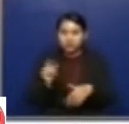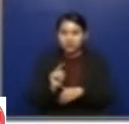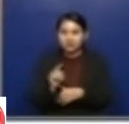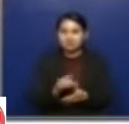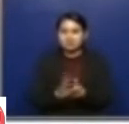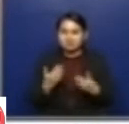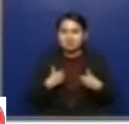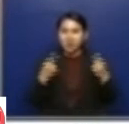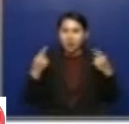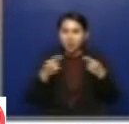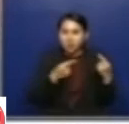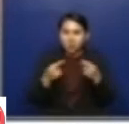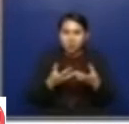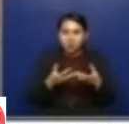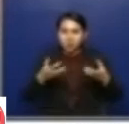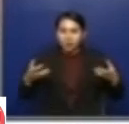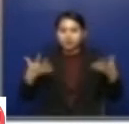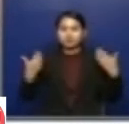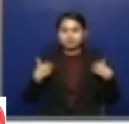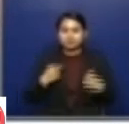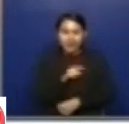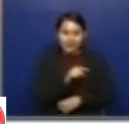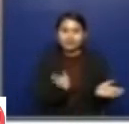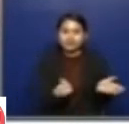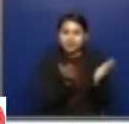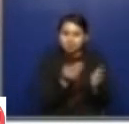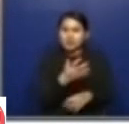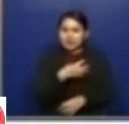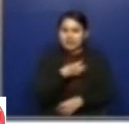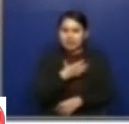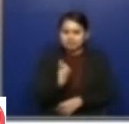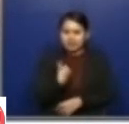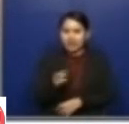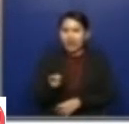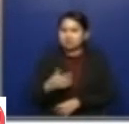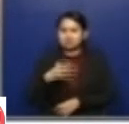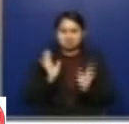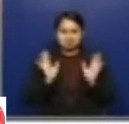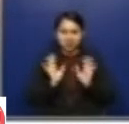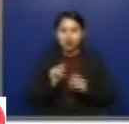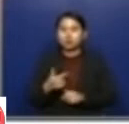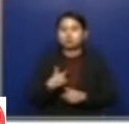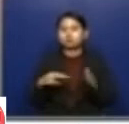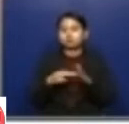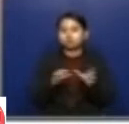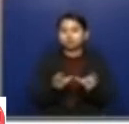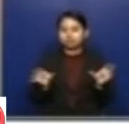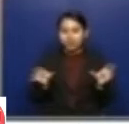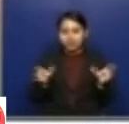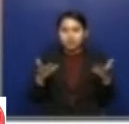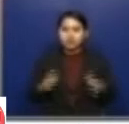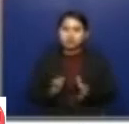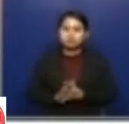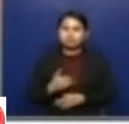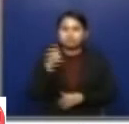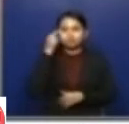ความแตกแยกในชุมชนจากฝั่งที่สนับสนุนเหมืองแร่และฝั่งที่คัดค้านเหมืองซึ่งผมคิดว่ากระบวน